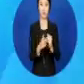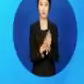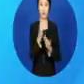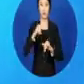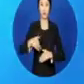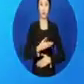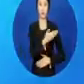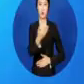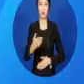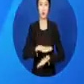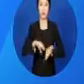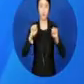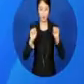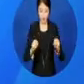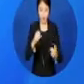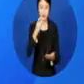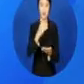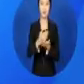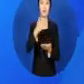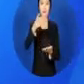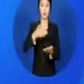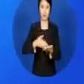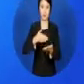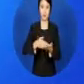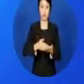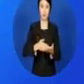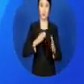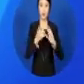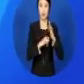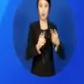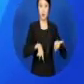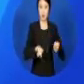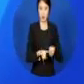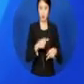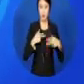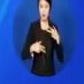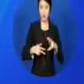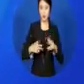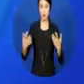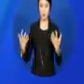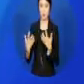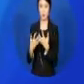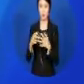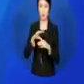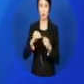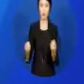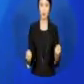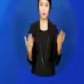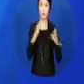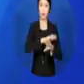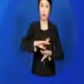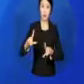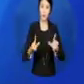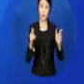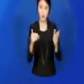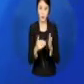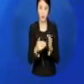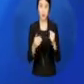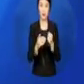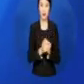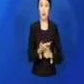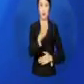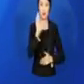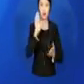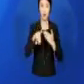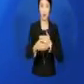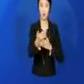여러분 안녕하십니까? 천안 뉴스입니다. 가족과 함께 즐겁고 풍성한 한가위 보내셨는지요? 앞으로도 시민 여러분의